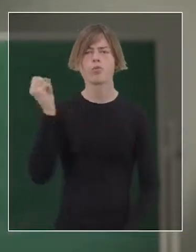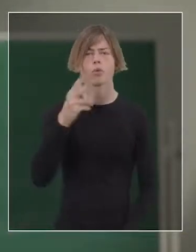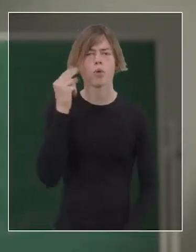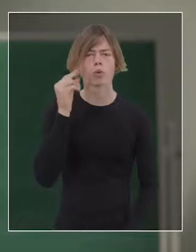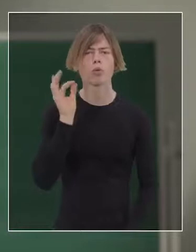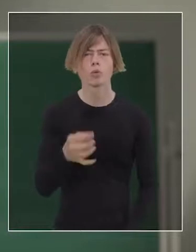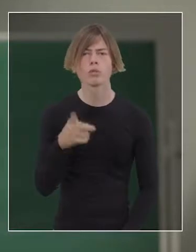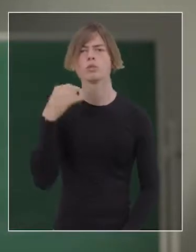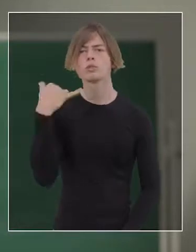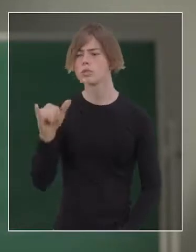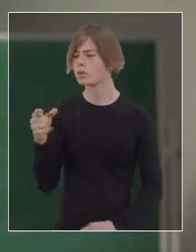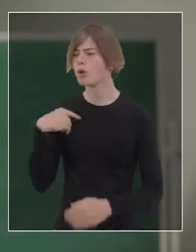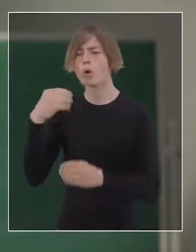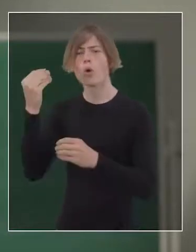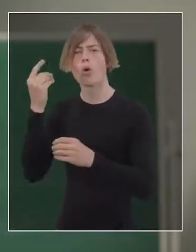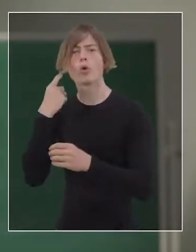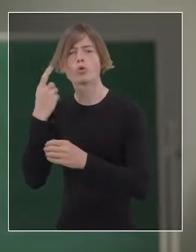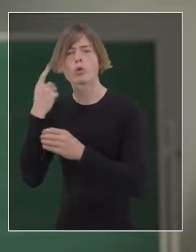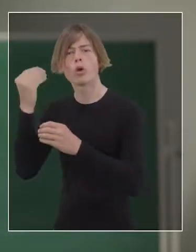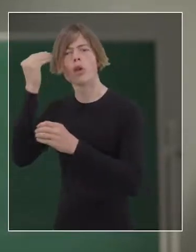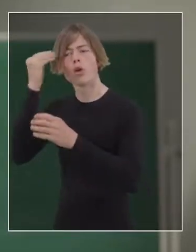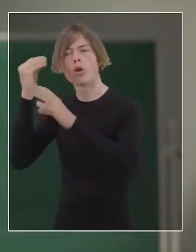c'était la meilleure solution. Et